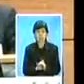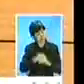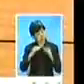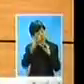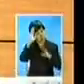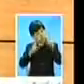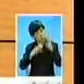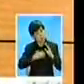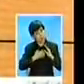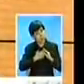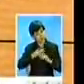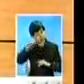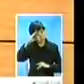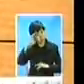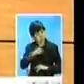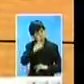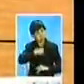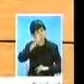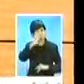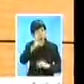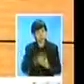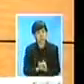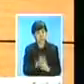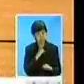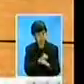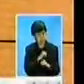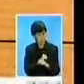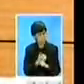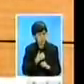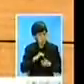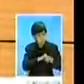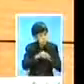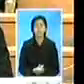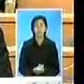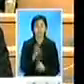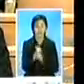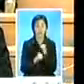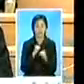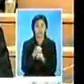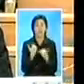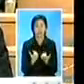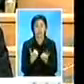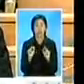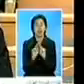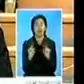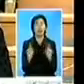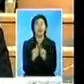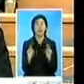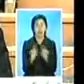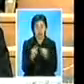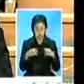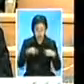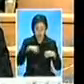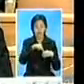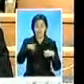ได้งบประมาณเป็นจำนวนมากแต่การพัฒนาของเด็กกลับต่ำกว่ามาตรฐานโดยเฉพาะนโยบายของรัฐบาลในการสั่งซื้ออุปกรณ์แท็บเล็ตแ